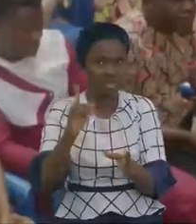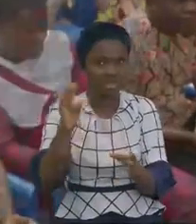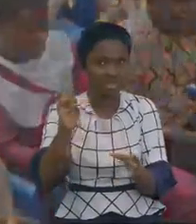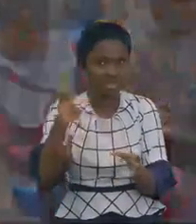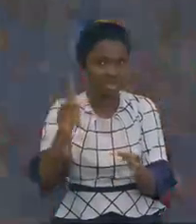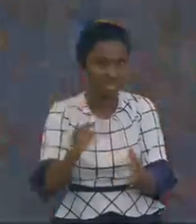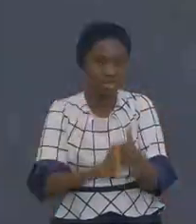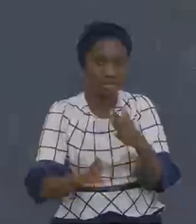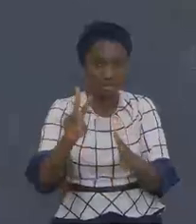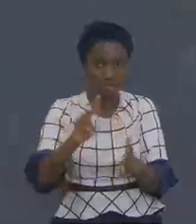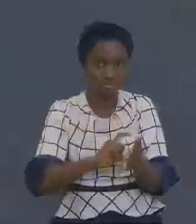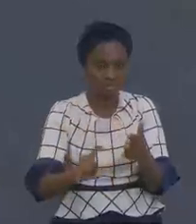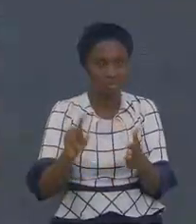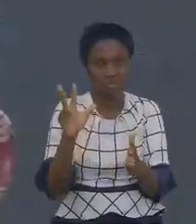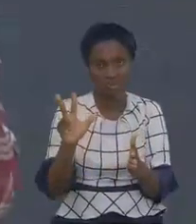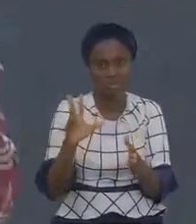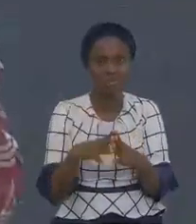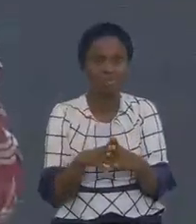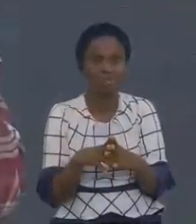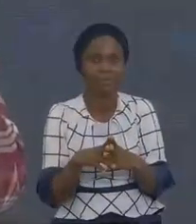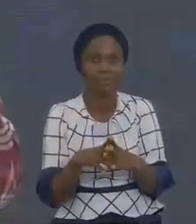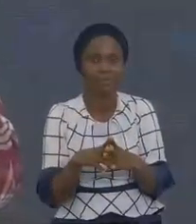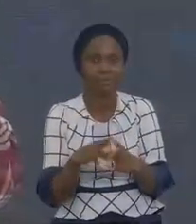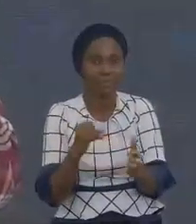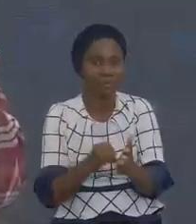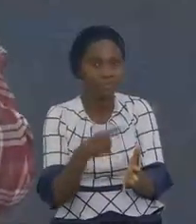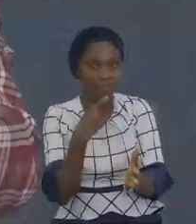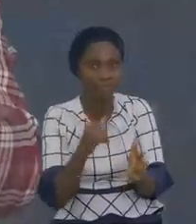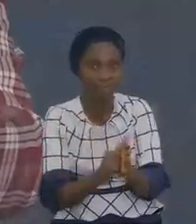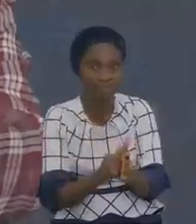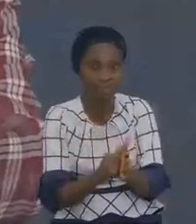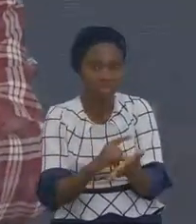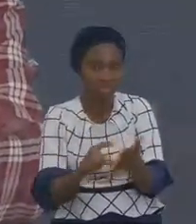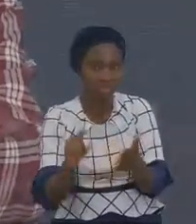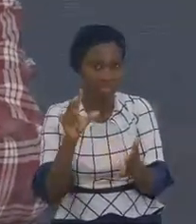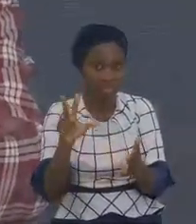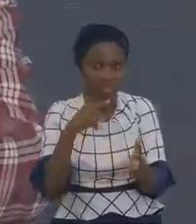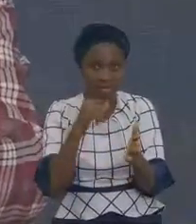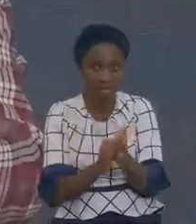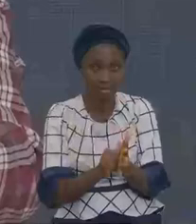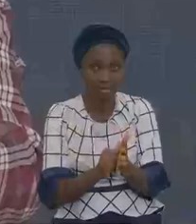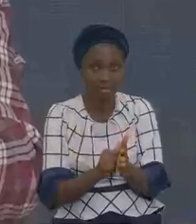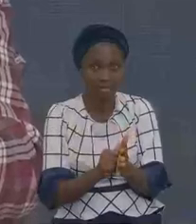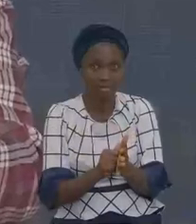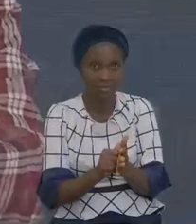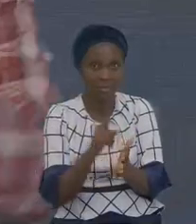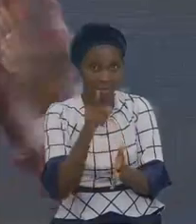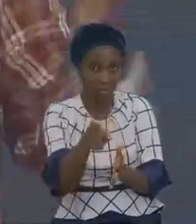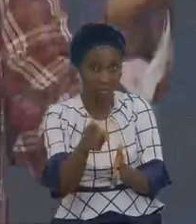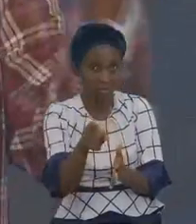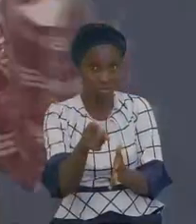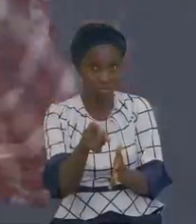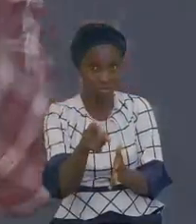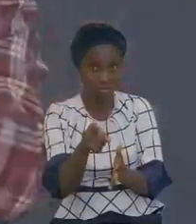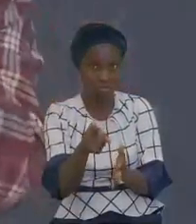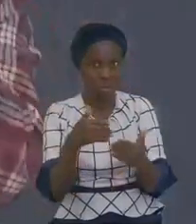3. Il dit, verset 3, vous avez assez suivi les